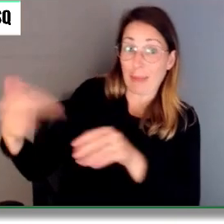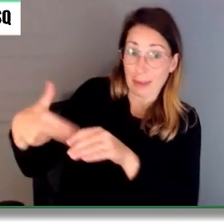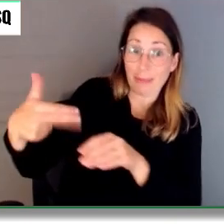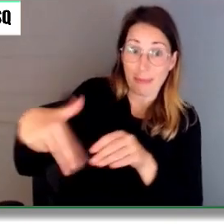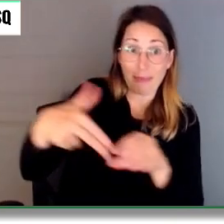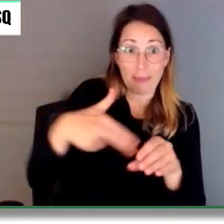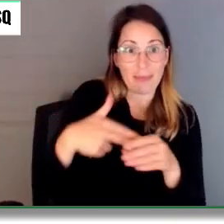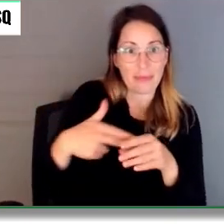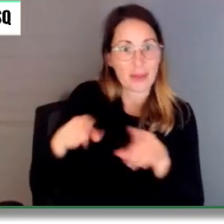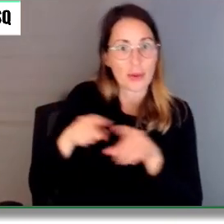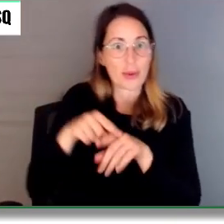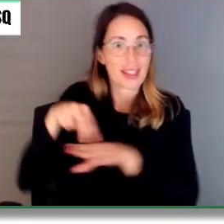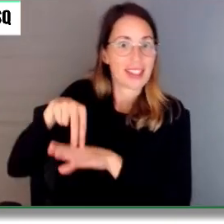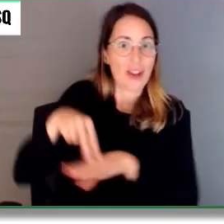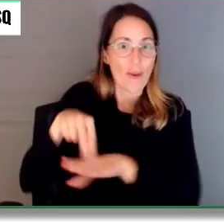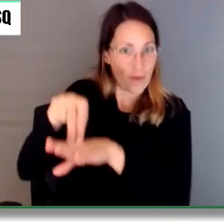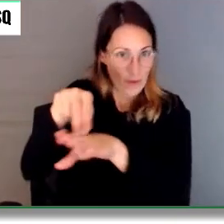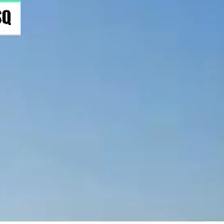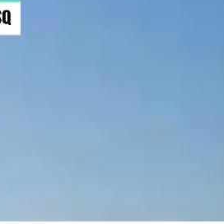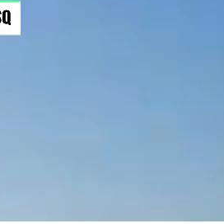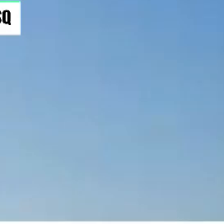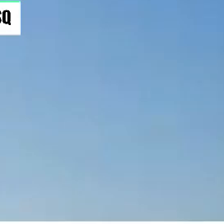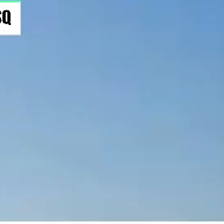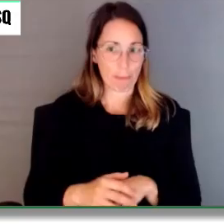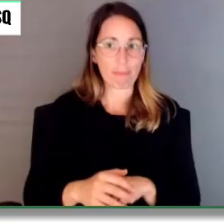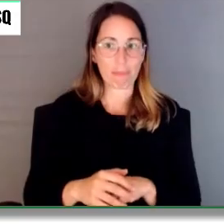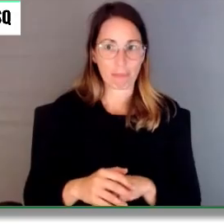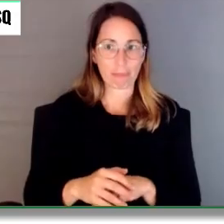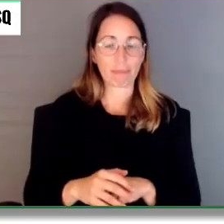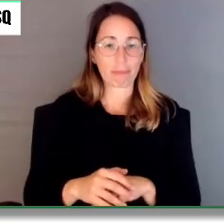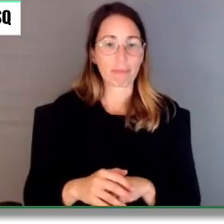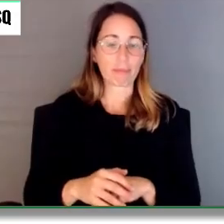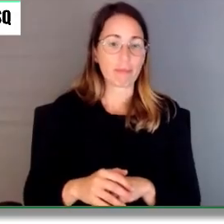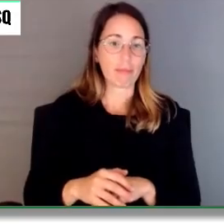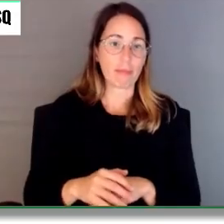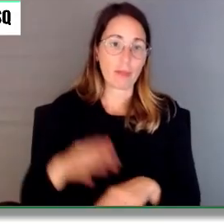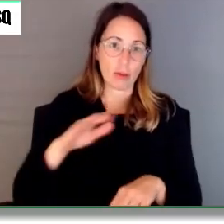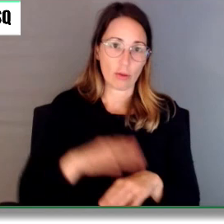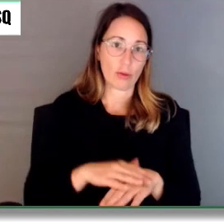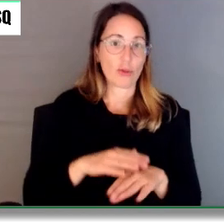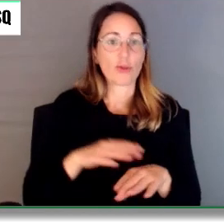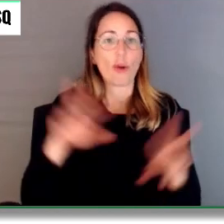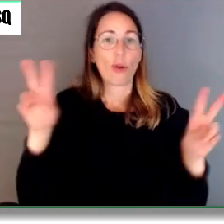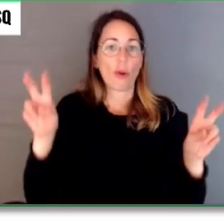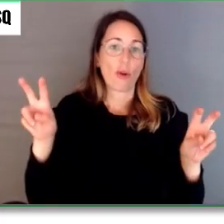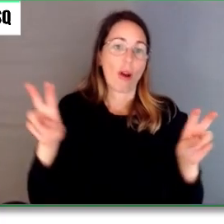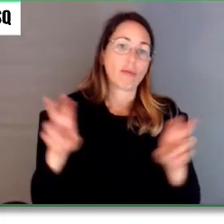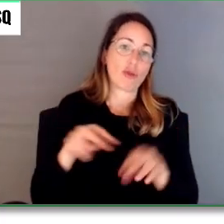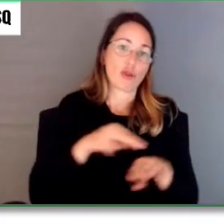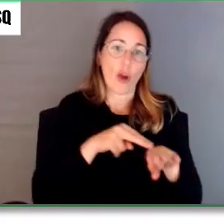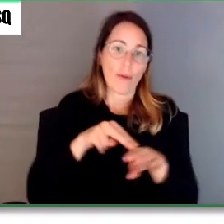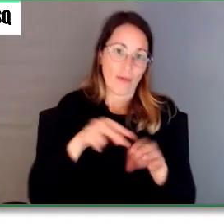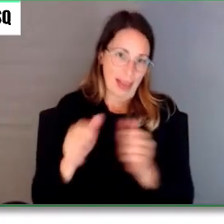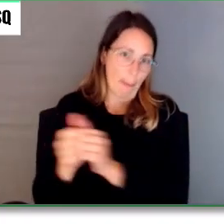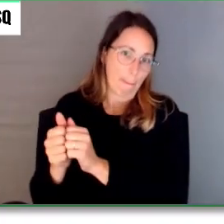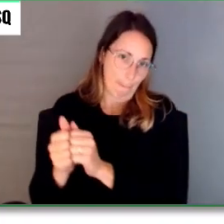surf dans le cadre du mouvement de surf adapté. Merci.